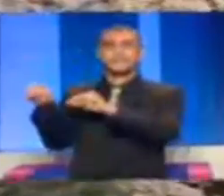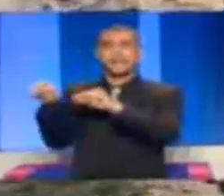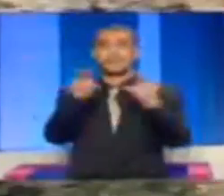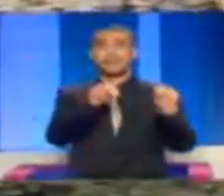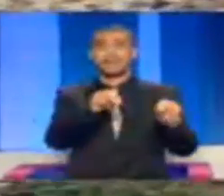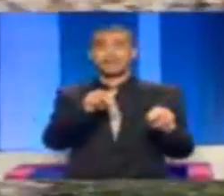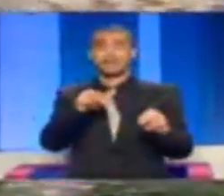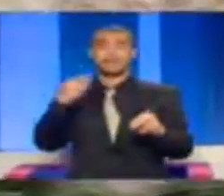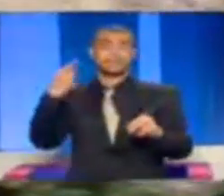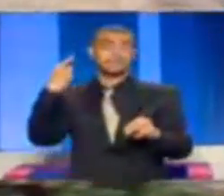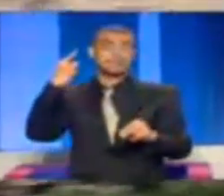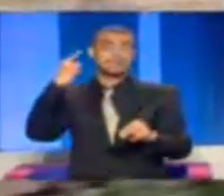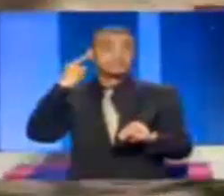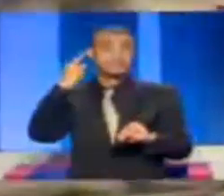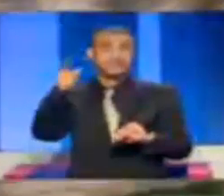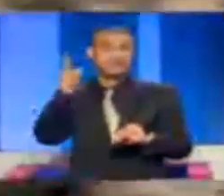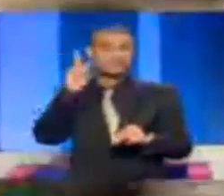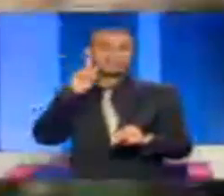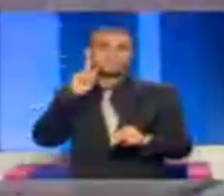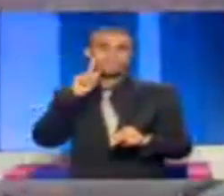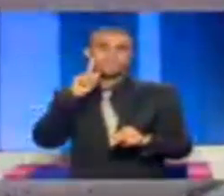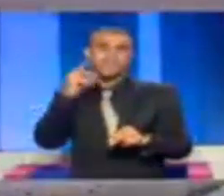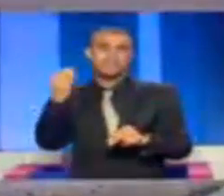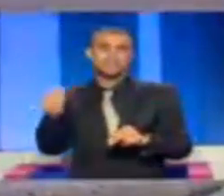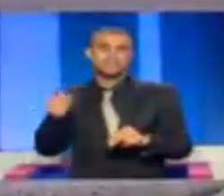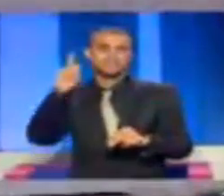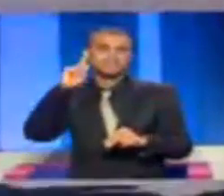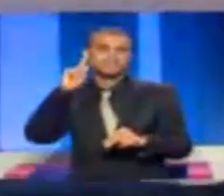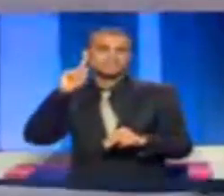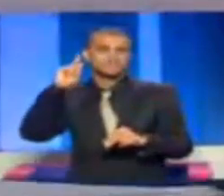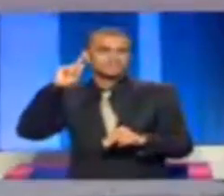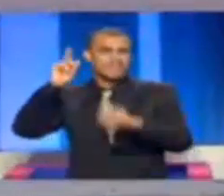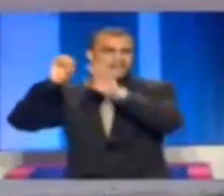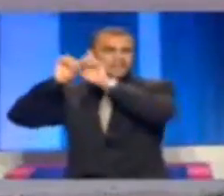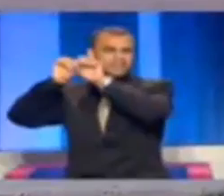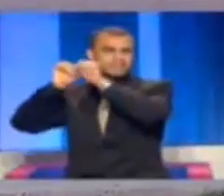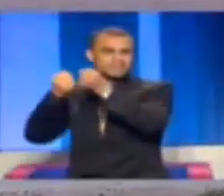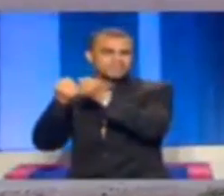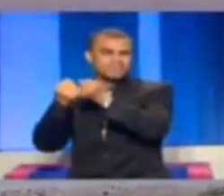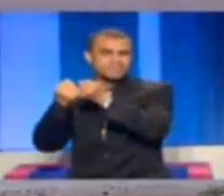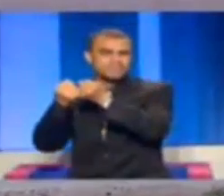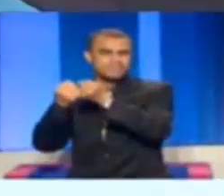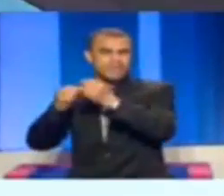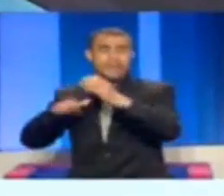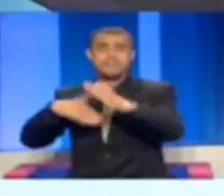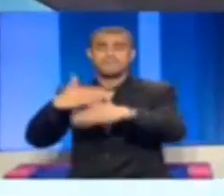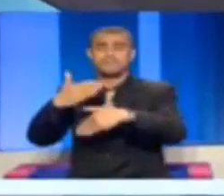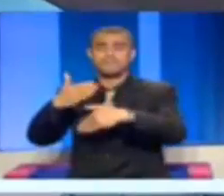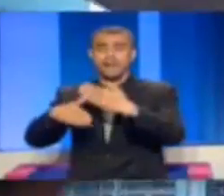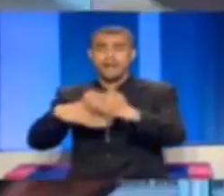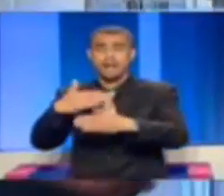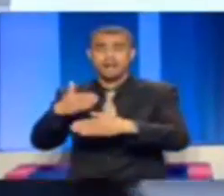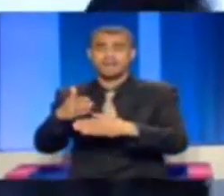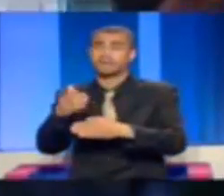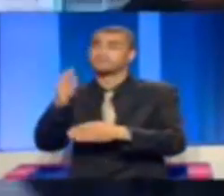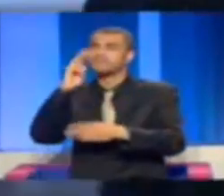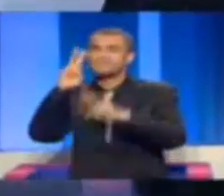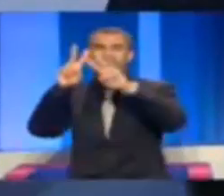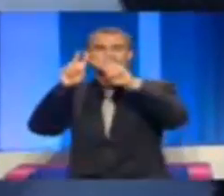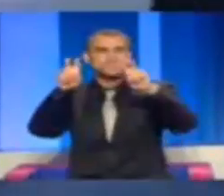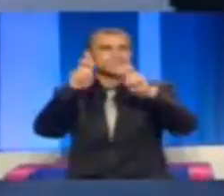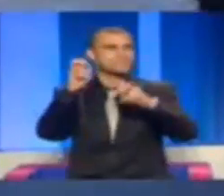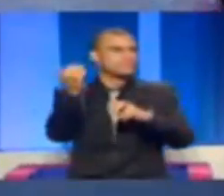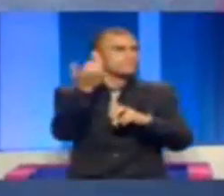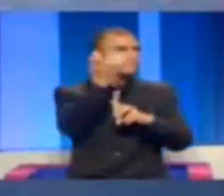لفاطمة الزهراء، عيب خلقي على مستوى الأذن حرمها من السمع والنطق. على أمل تأمين تكاليف